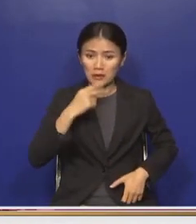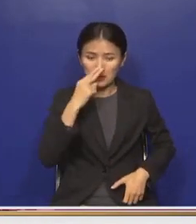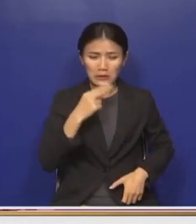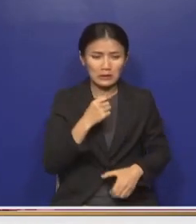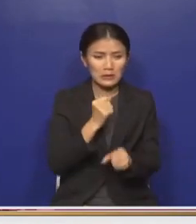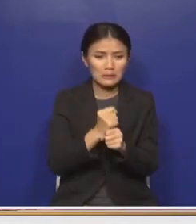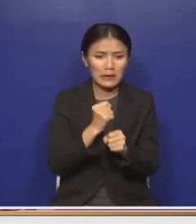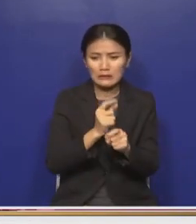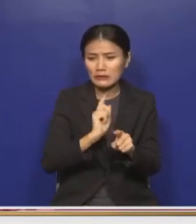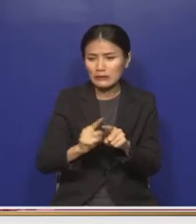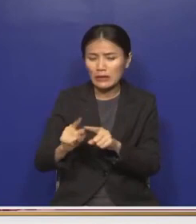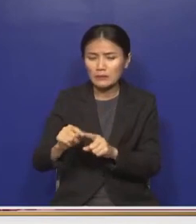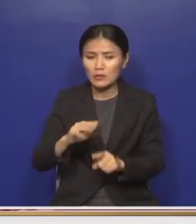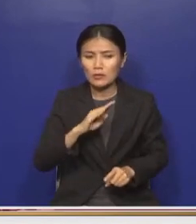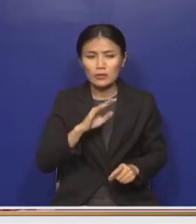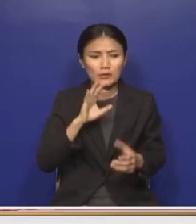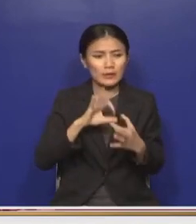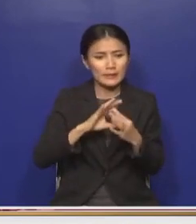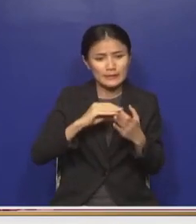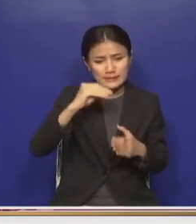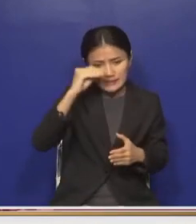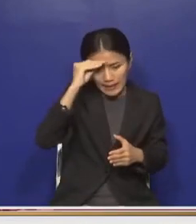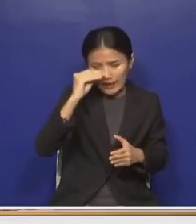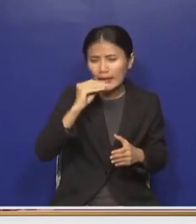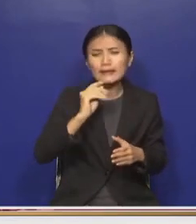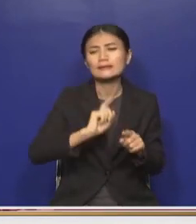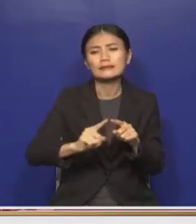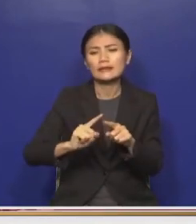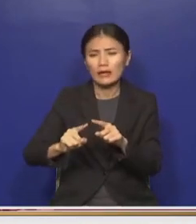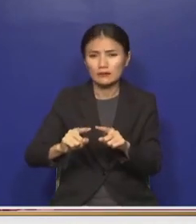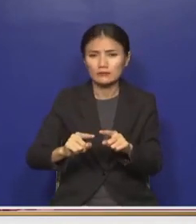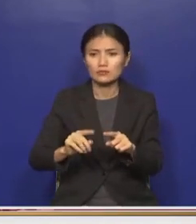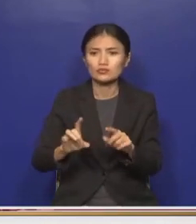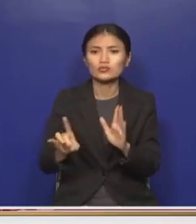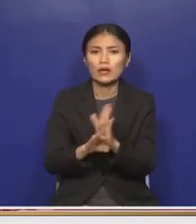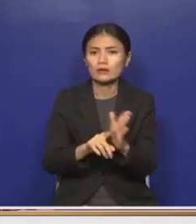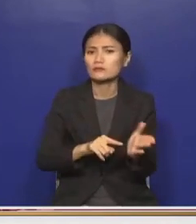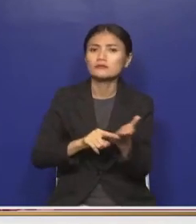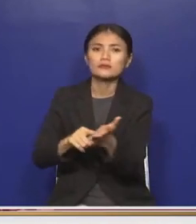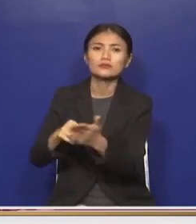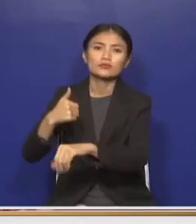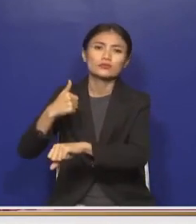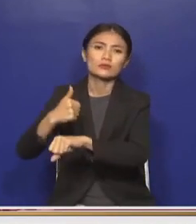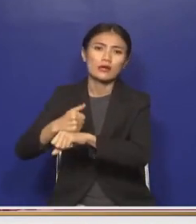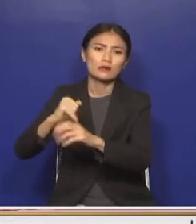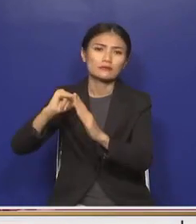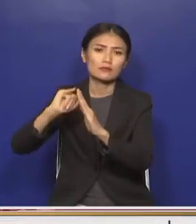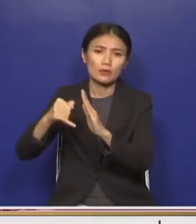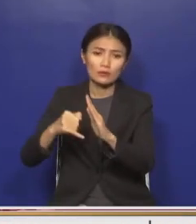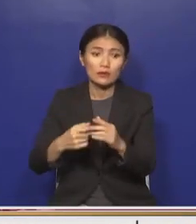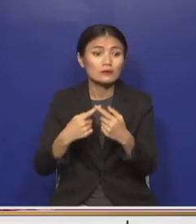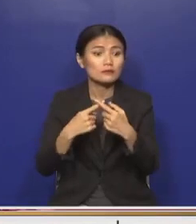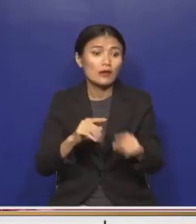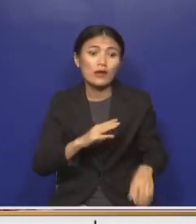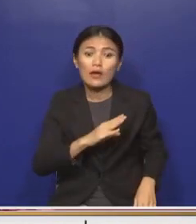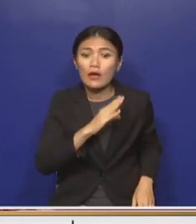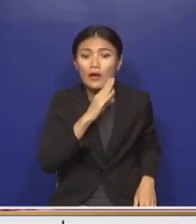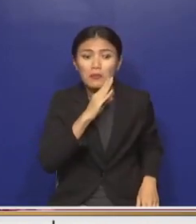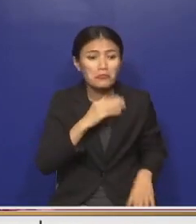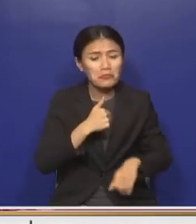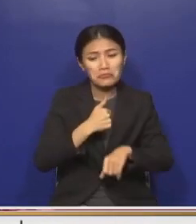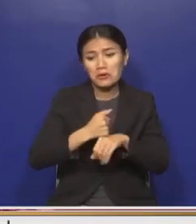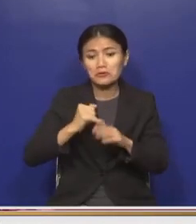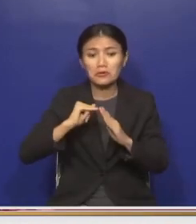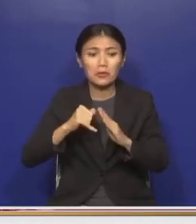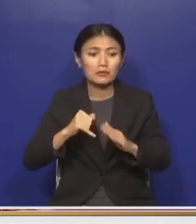ษามศATอยู่หมดแต่ถ้าหากว่า nuoyingarenใดไม่เหนด้วยกบผราีสจัหวัตร